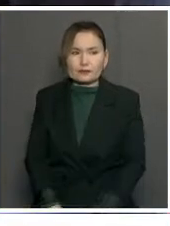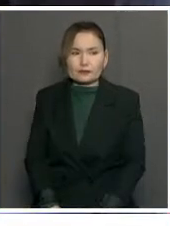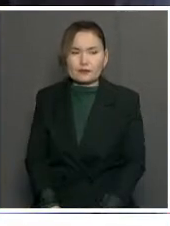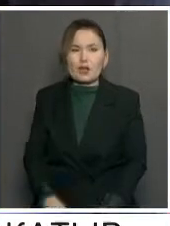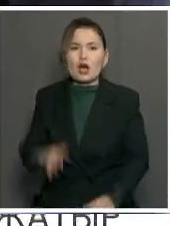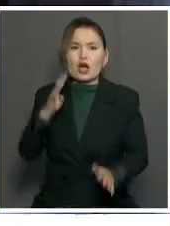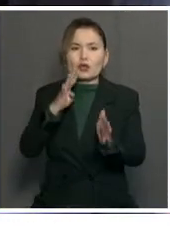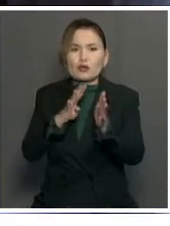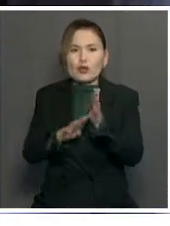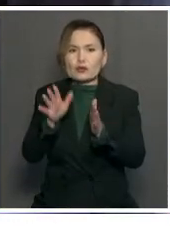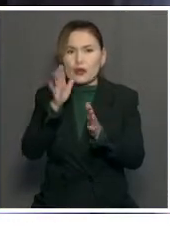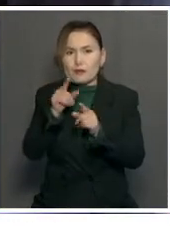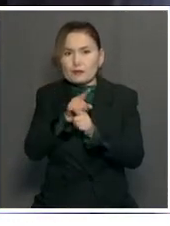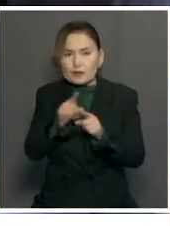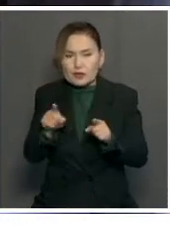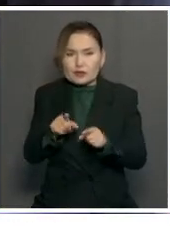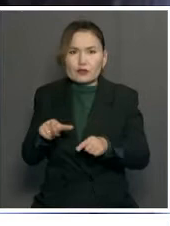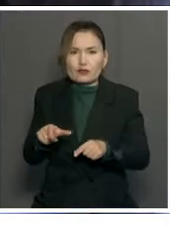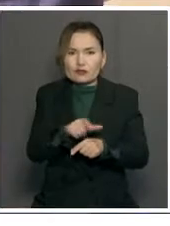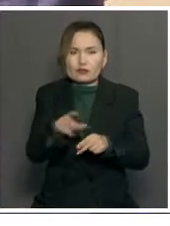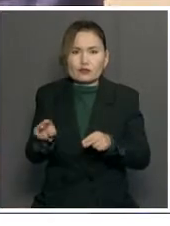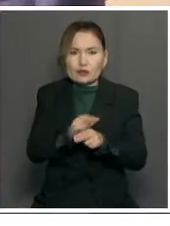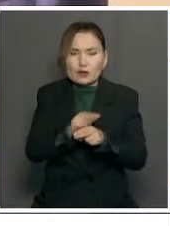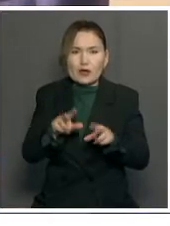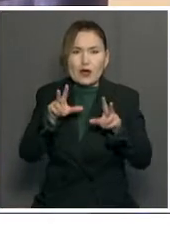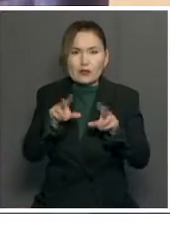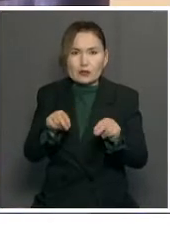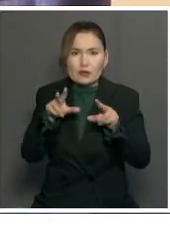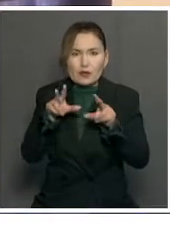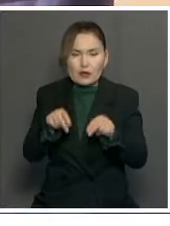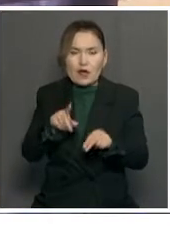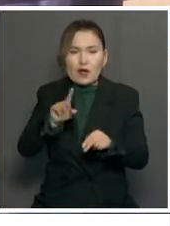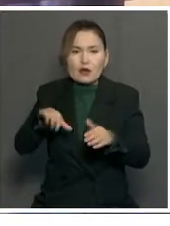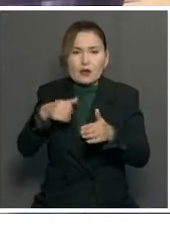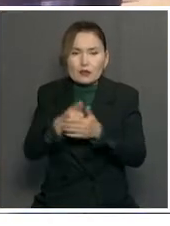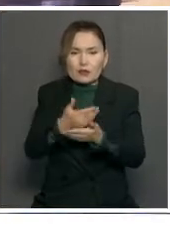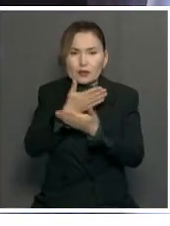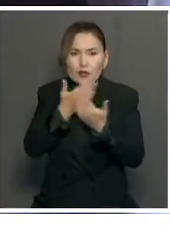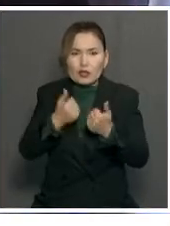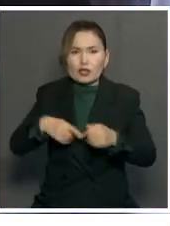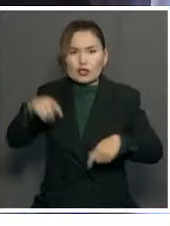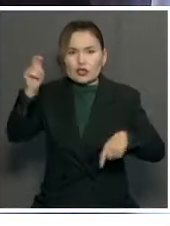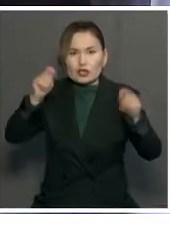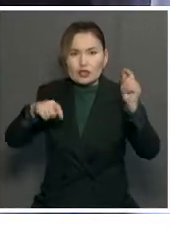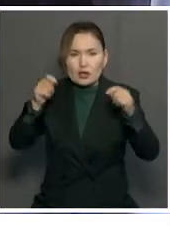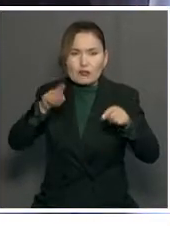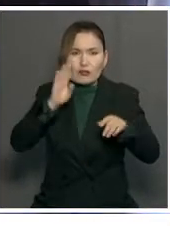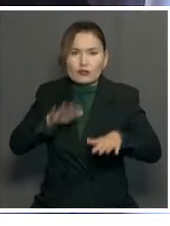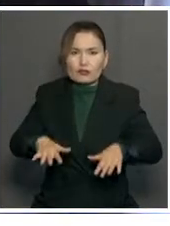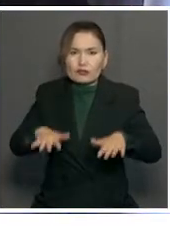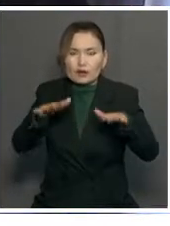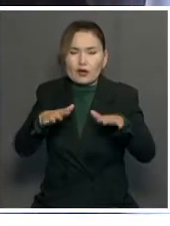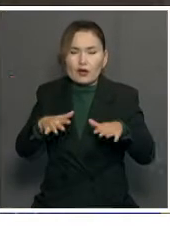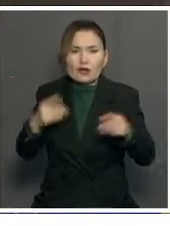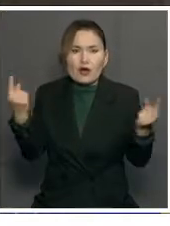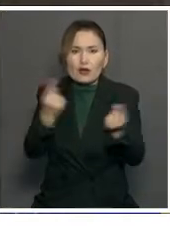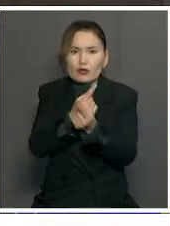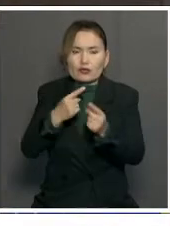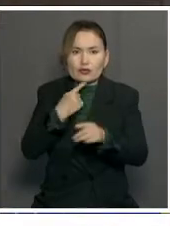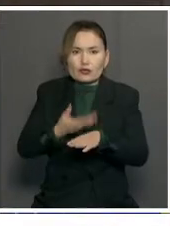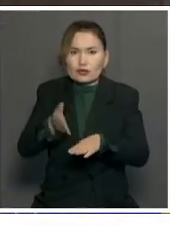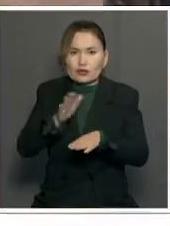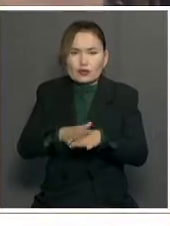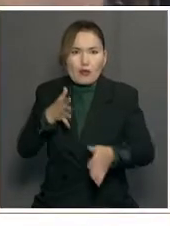95-тен бері салынады деген жол әлі салынған жоқ. Жаңбыр күндері өте қиын. Қатынас тоқтайды, жүре алмаймыз, балшық болады. Жобада